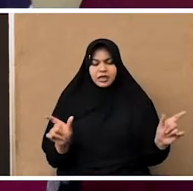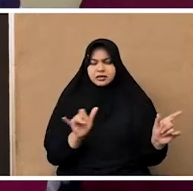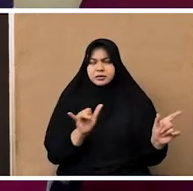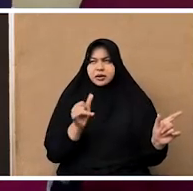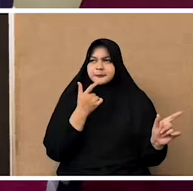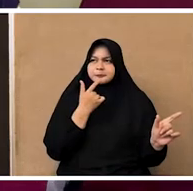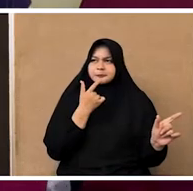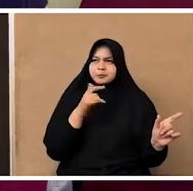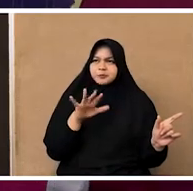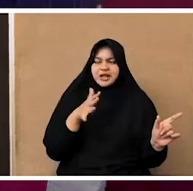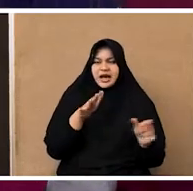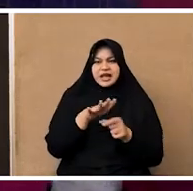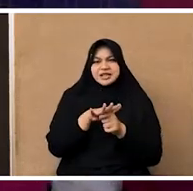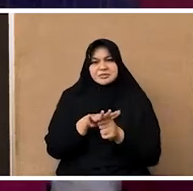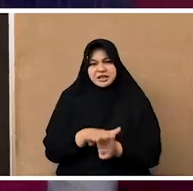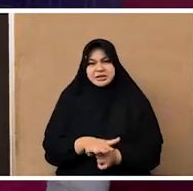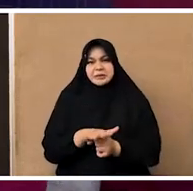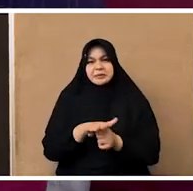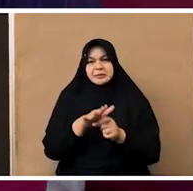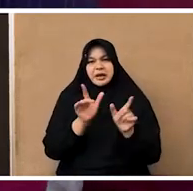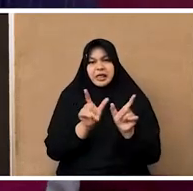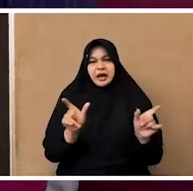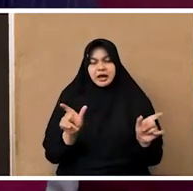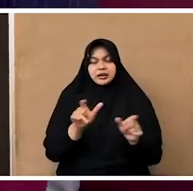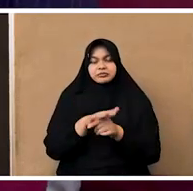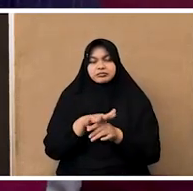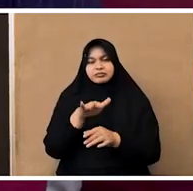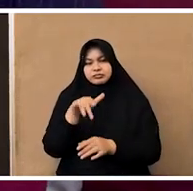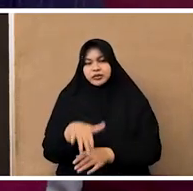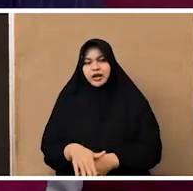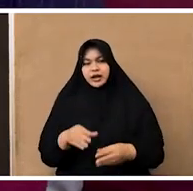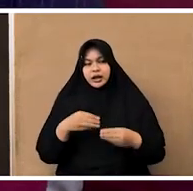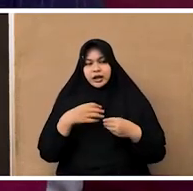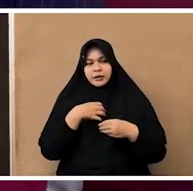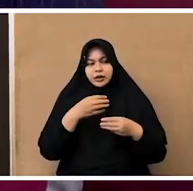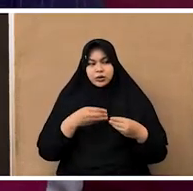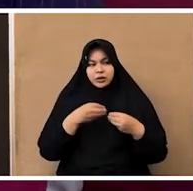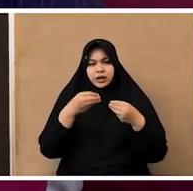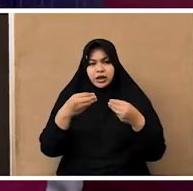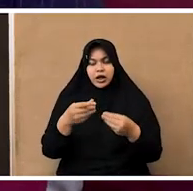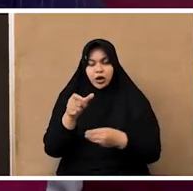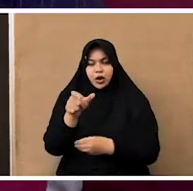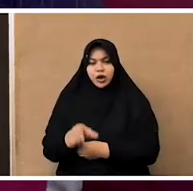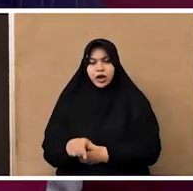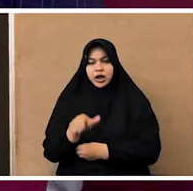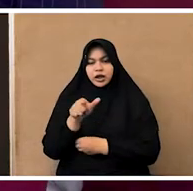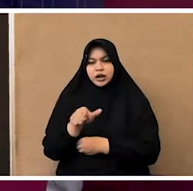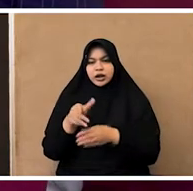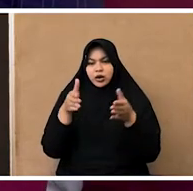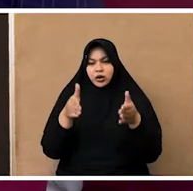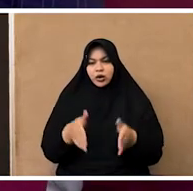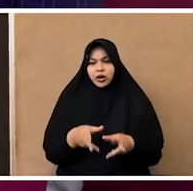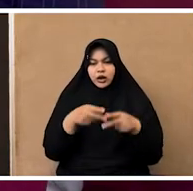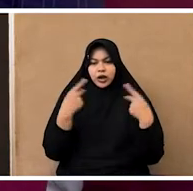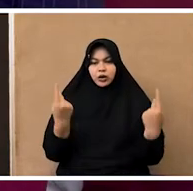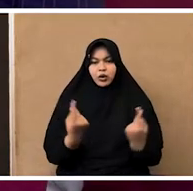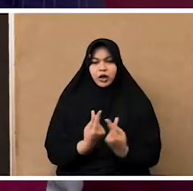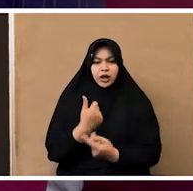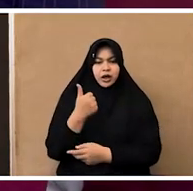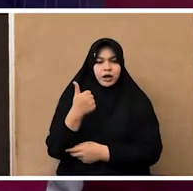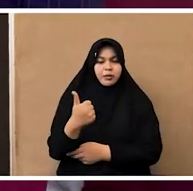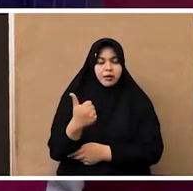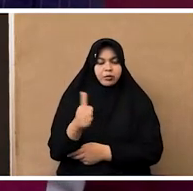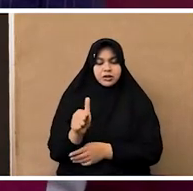agak diskriminatif ya bahasa saya yang dimaksud penyerahan kepada seseorang adalah kepada pihak keluarga yang mampu